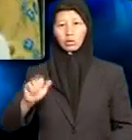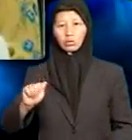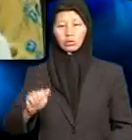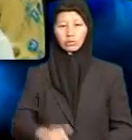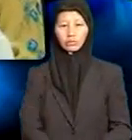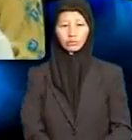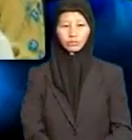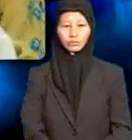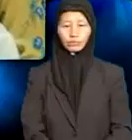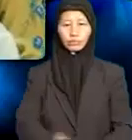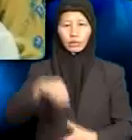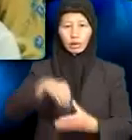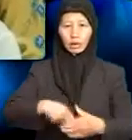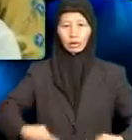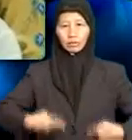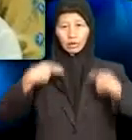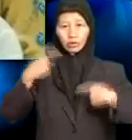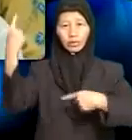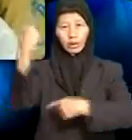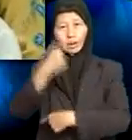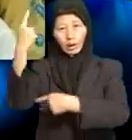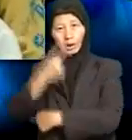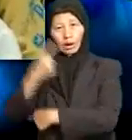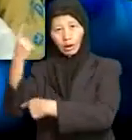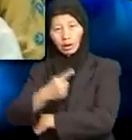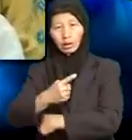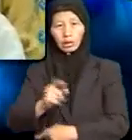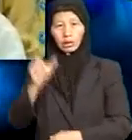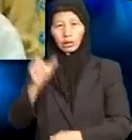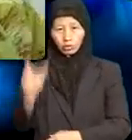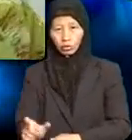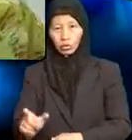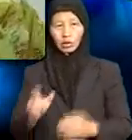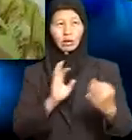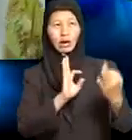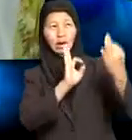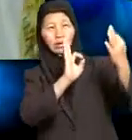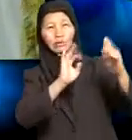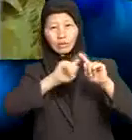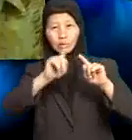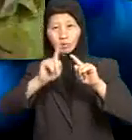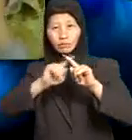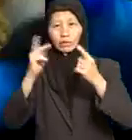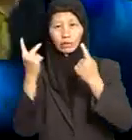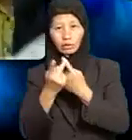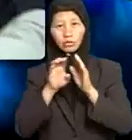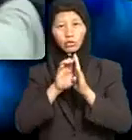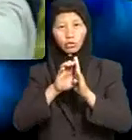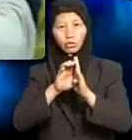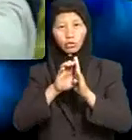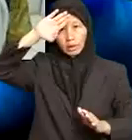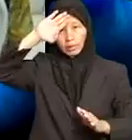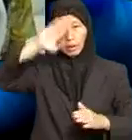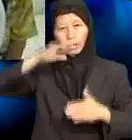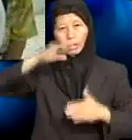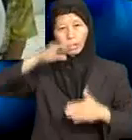Dalam kehidupan sehari-hari, seseorang itu menghadapi berbagai-bagai keadaan seperti demam,